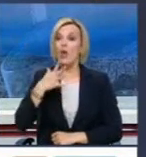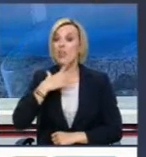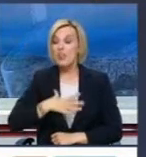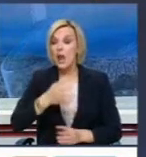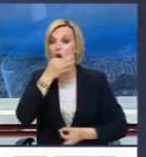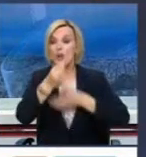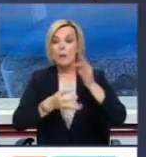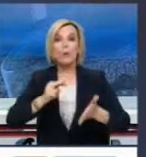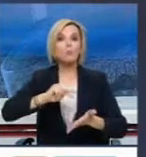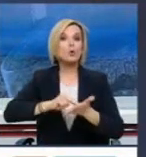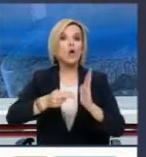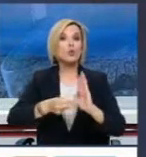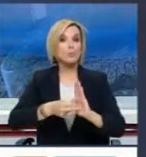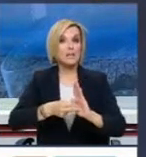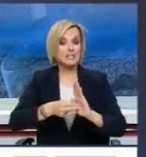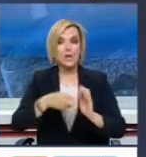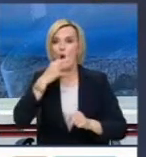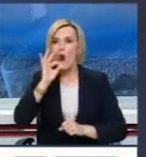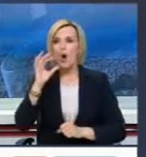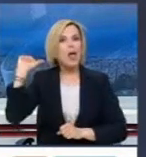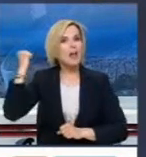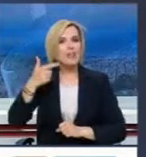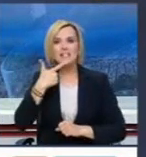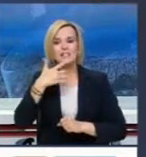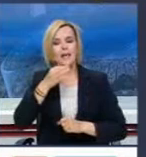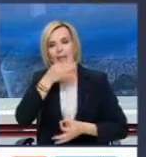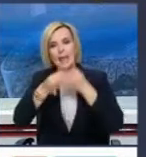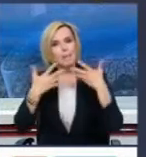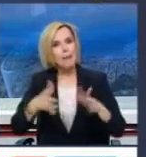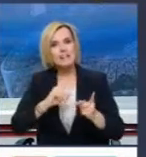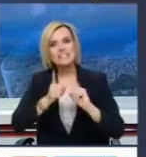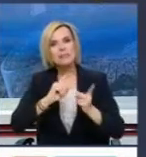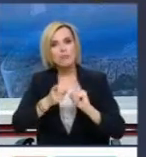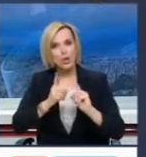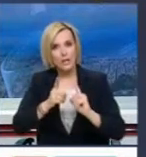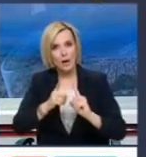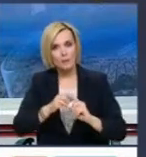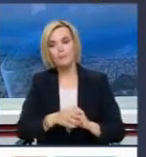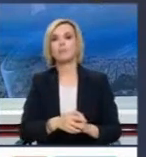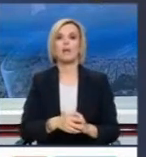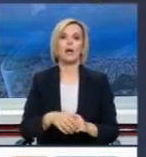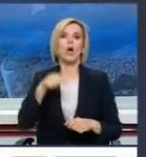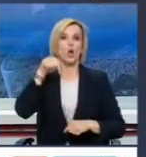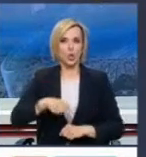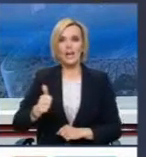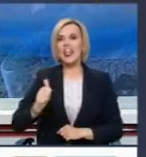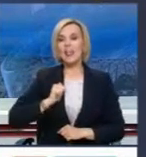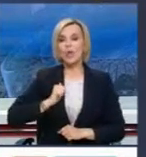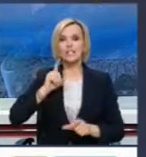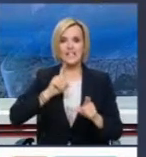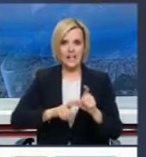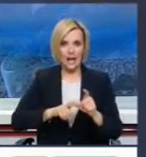προειδοποίηση για τη συμφωνία που κάναμε χθες. Δεν θα υπάρξουν πλέον οχλήσεις συνεχείς στους δανειολήπτες.